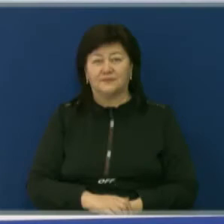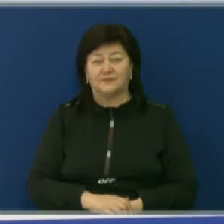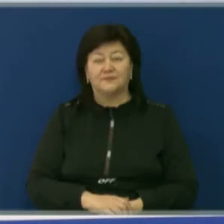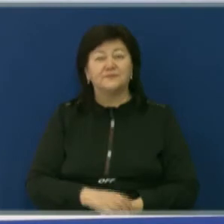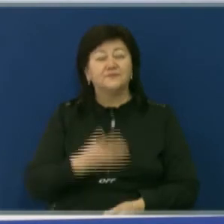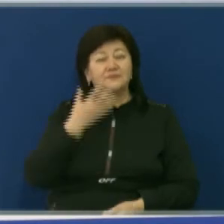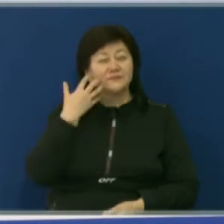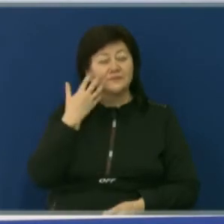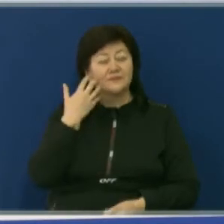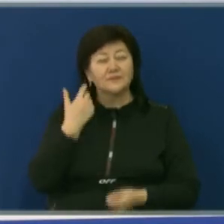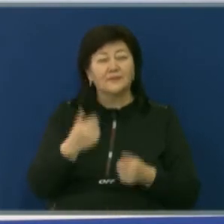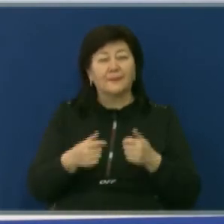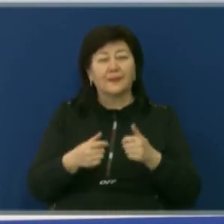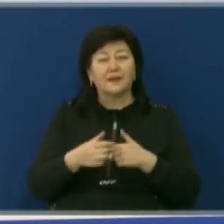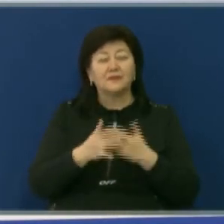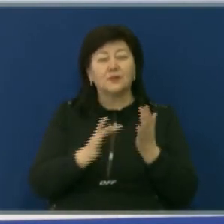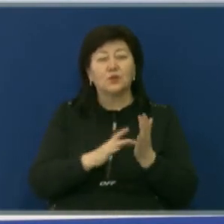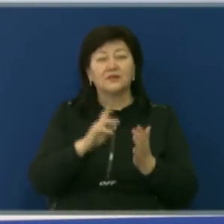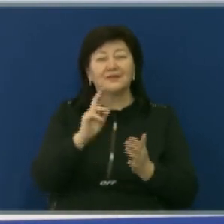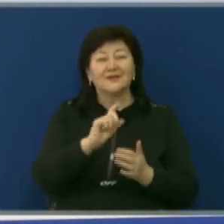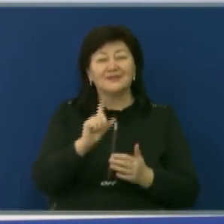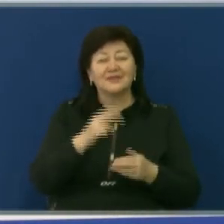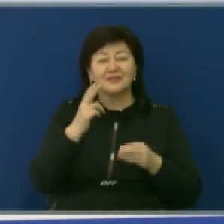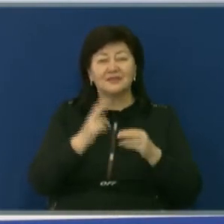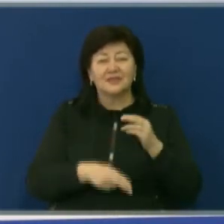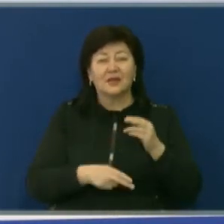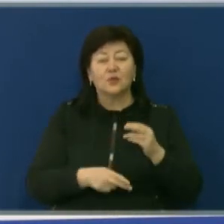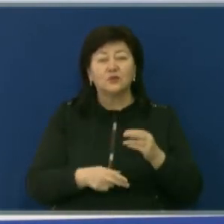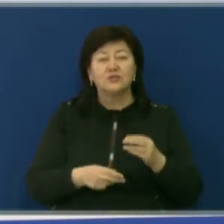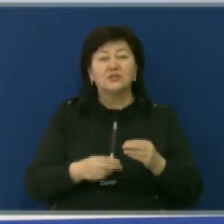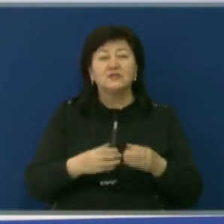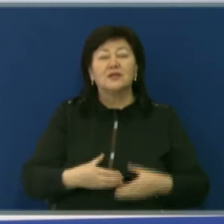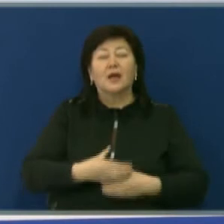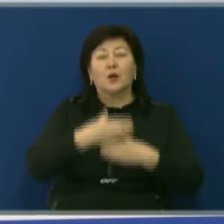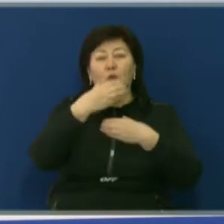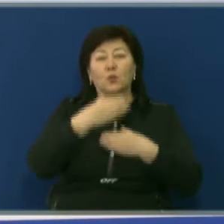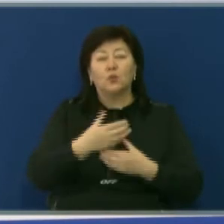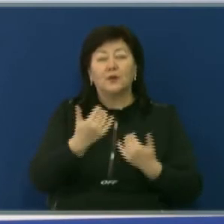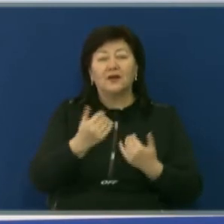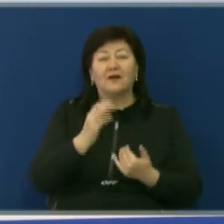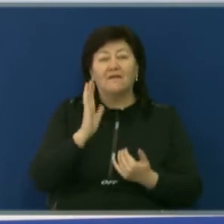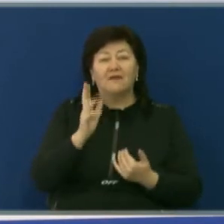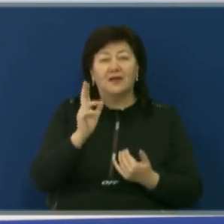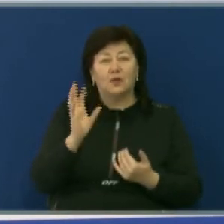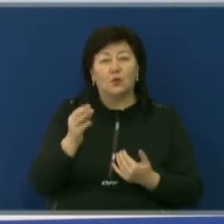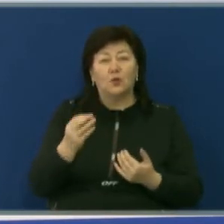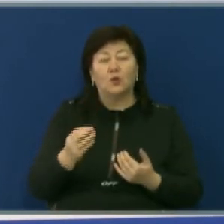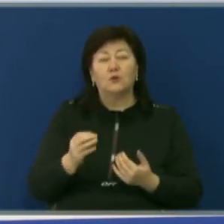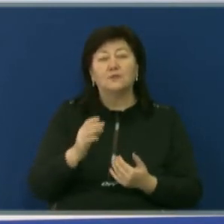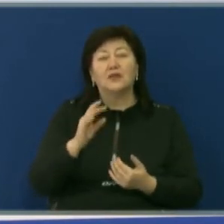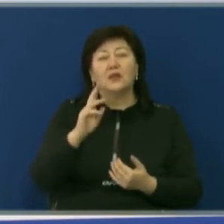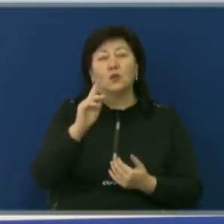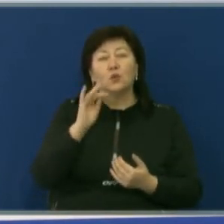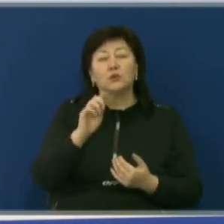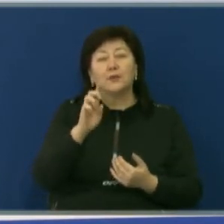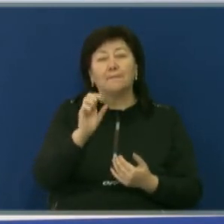В Татарстане в городе Казань завершился лицензионный кубок мира по фехтованию. В итоге восточно-казахстанский спортсмен Руслан